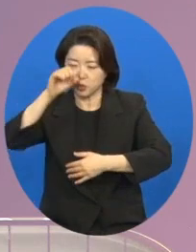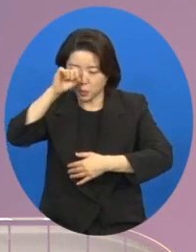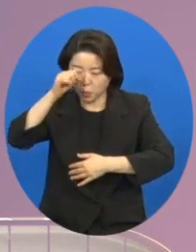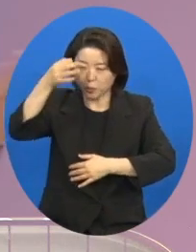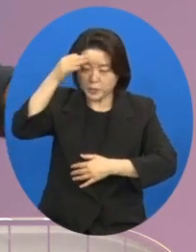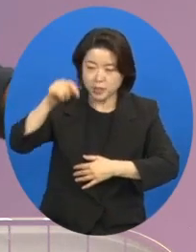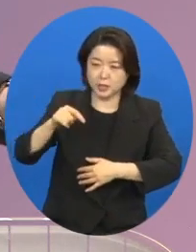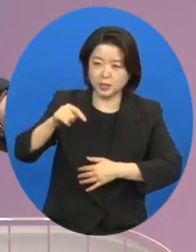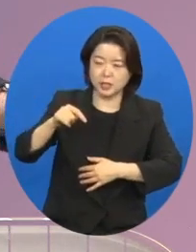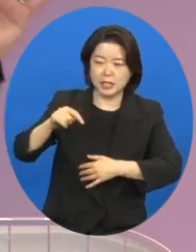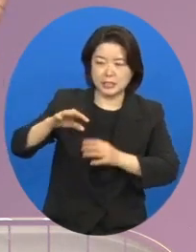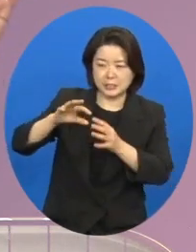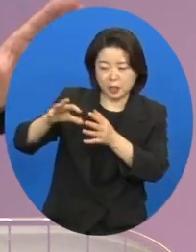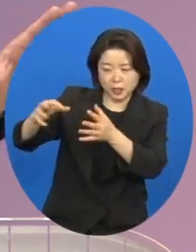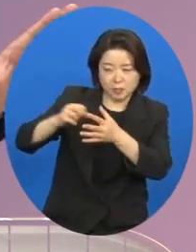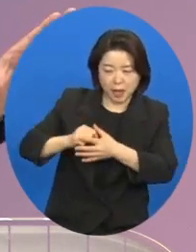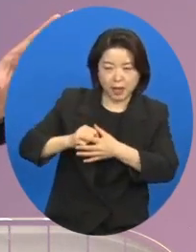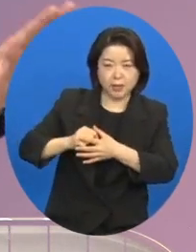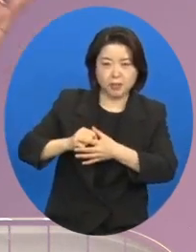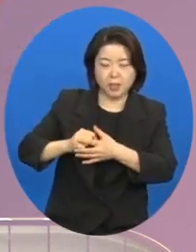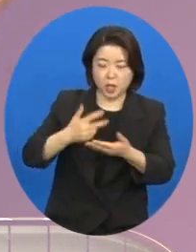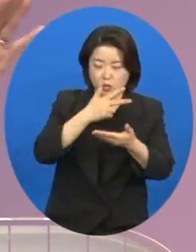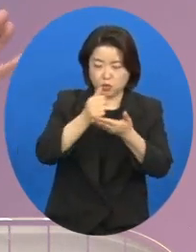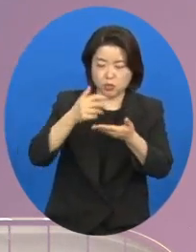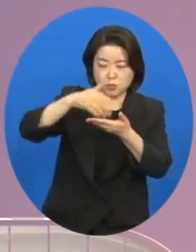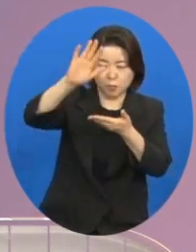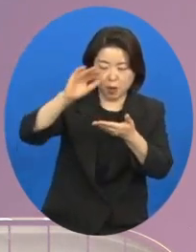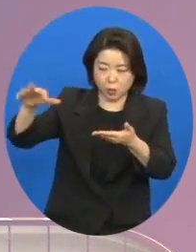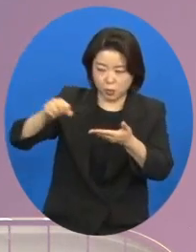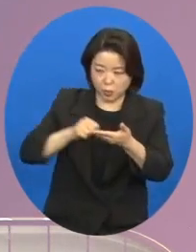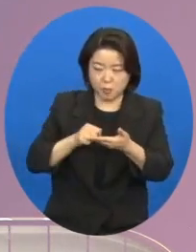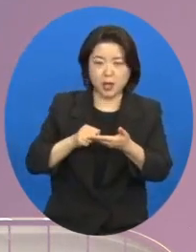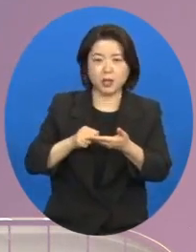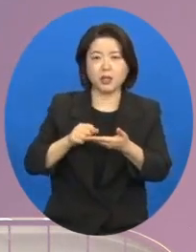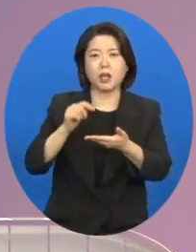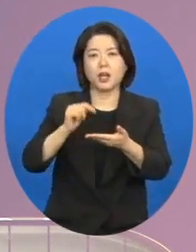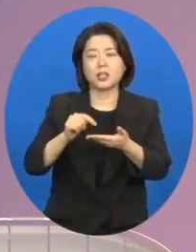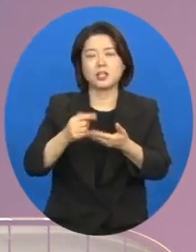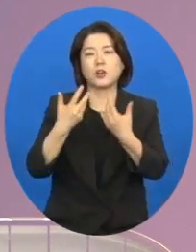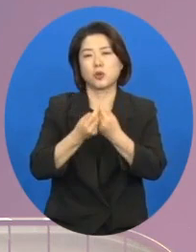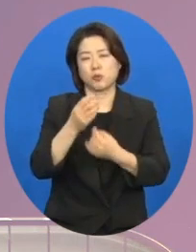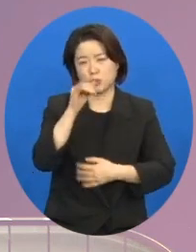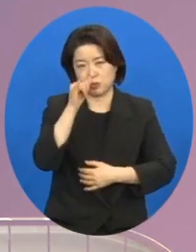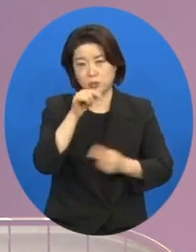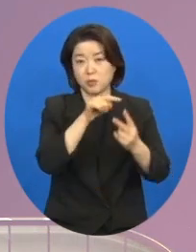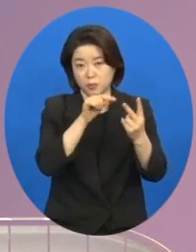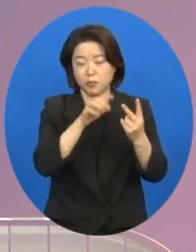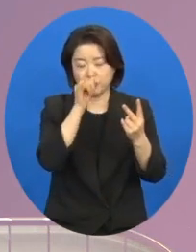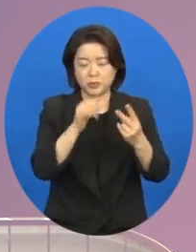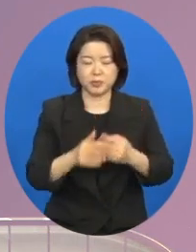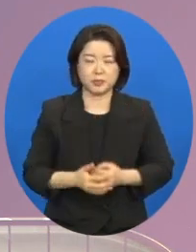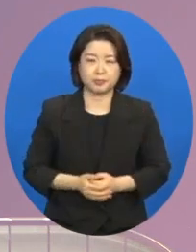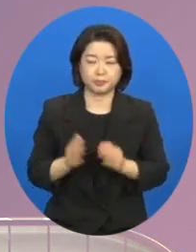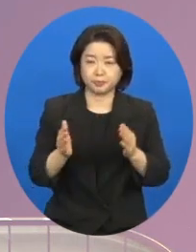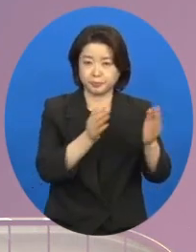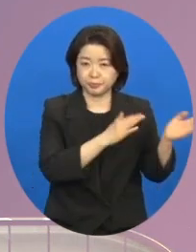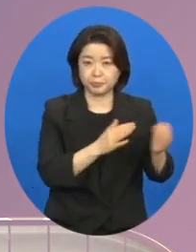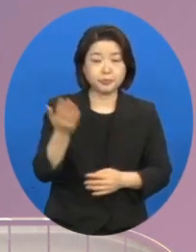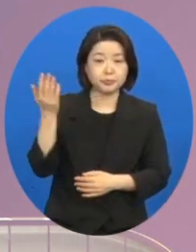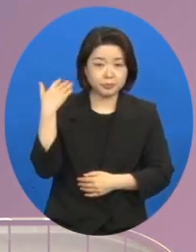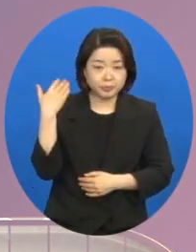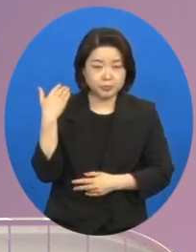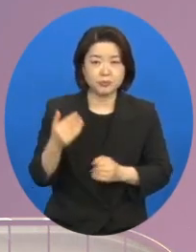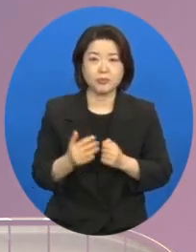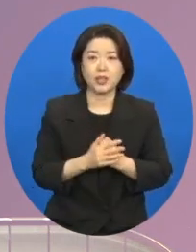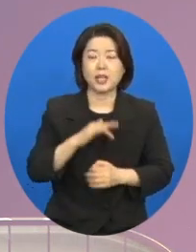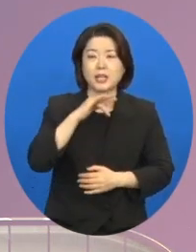주님을 방에서 쫓아내는 경우도 있다는 것을 여러분 잊지 마시길 바랍니다. 지난주에 어떤 중년을 넘은 어머님과